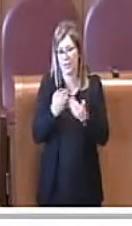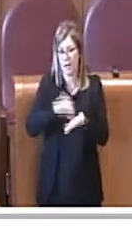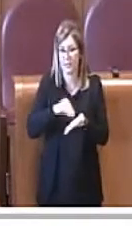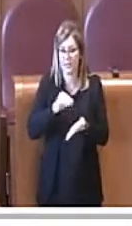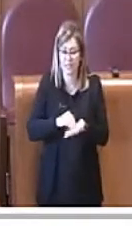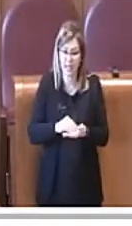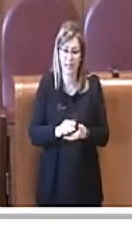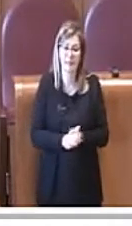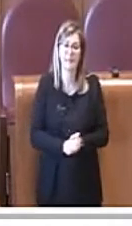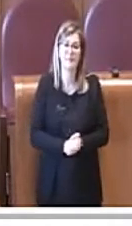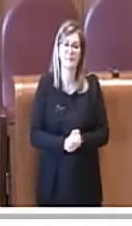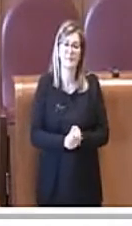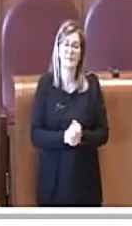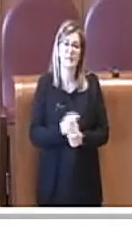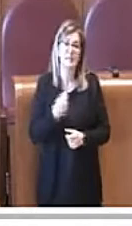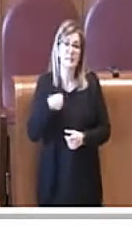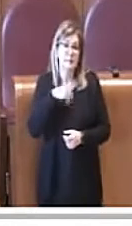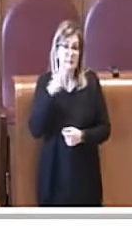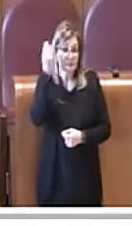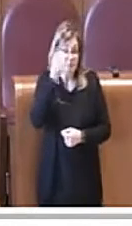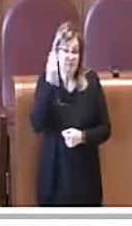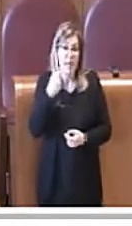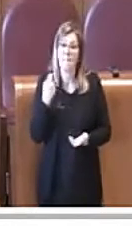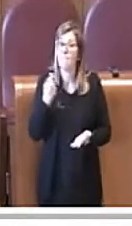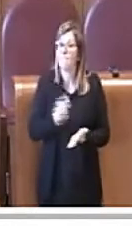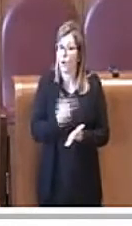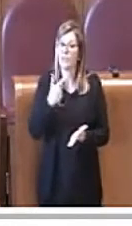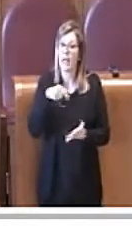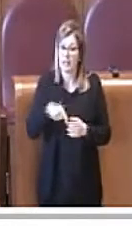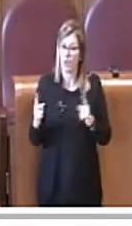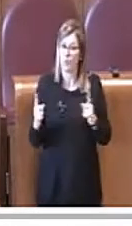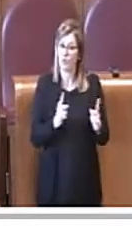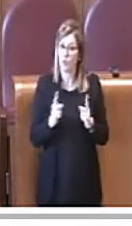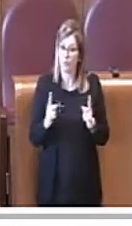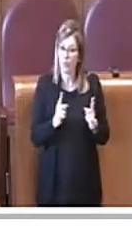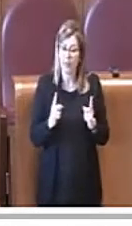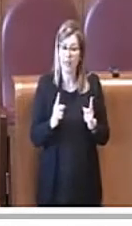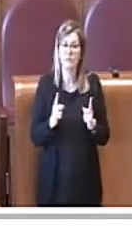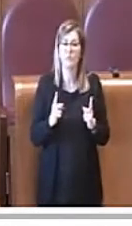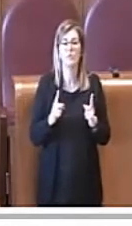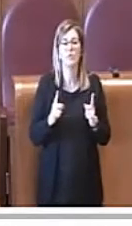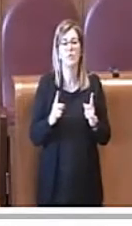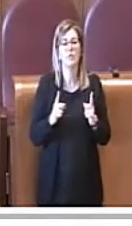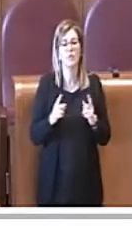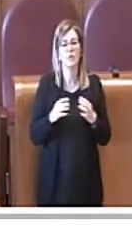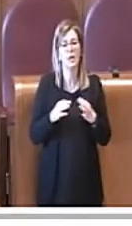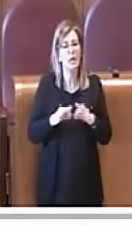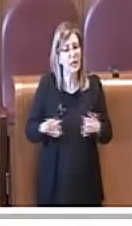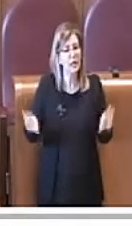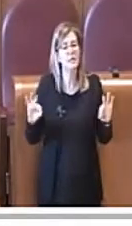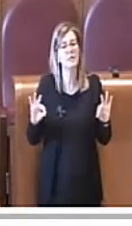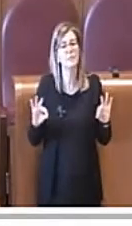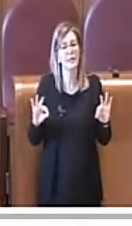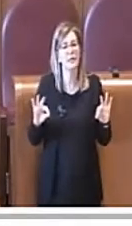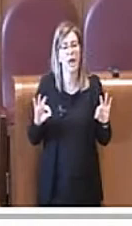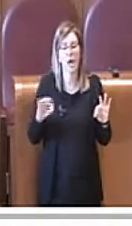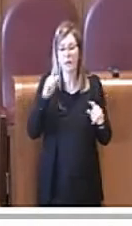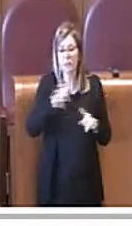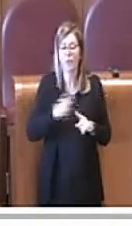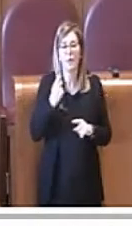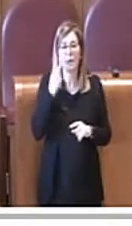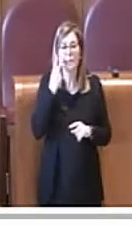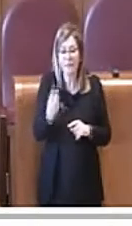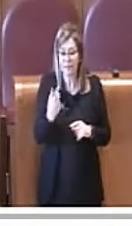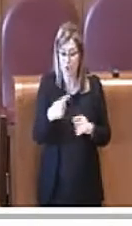Ritengo che sia importante, soprattutto in un momento come questo, rispettare oltretutto quanto è previsto anche nel